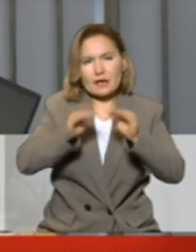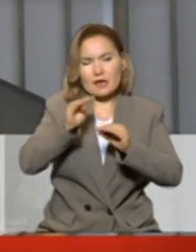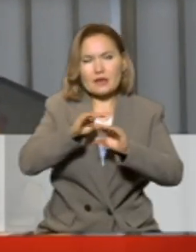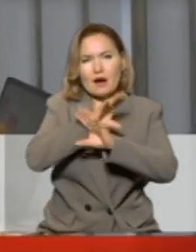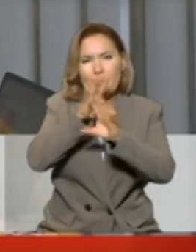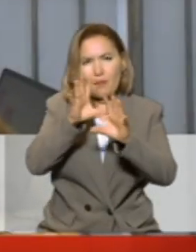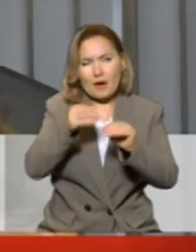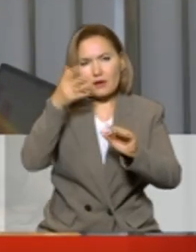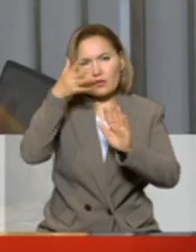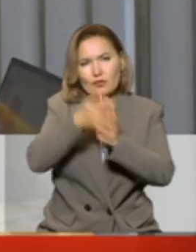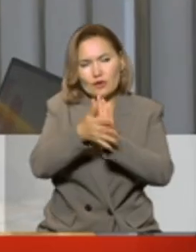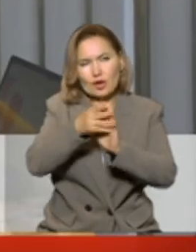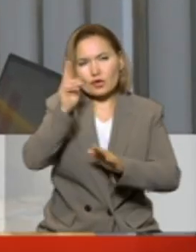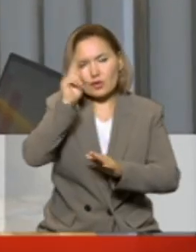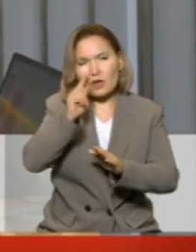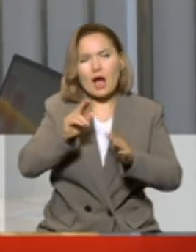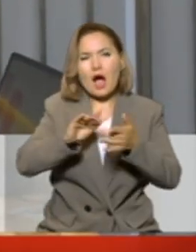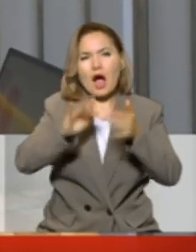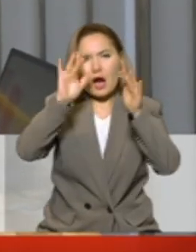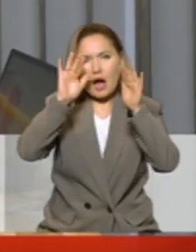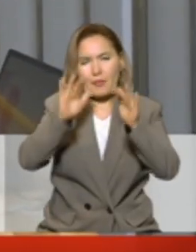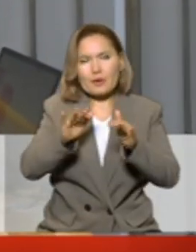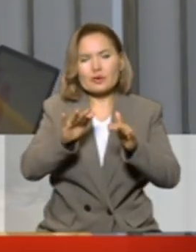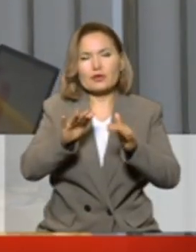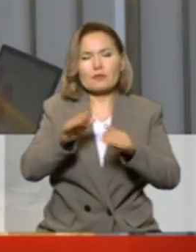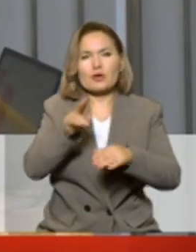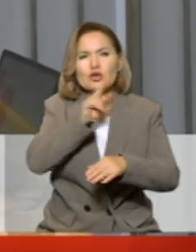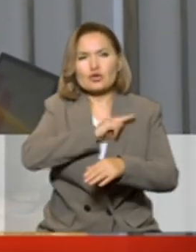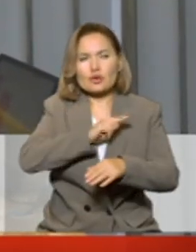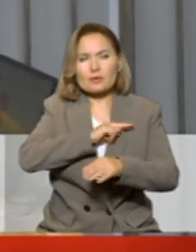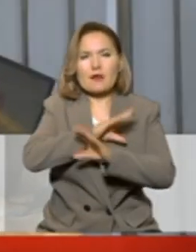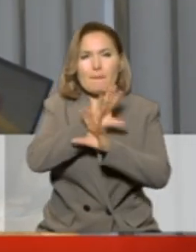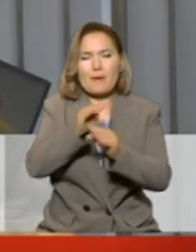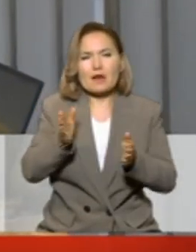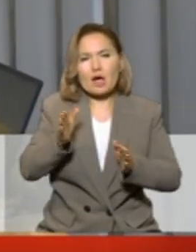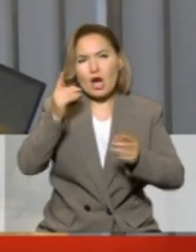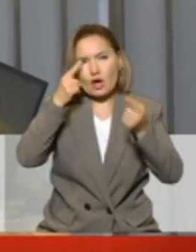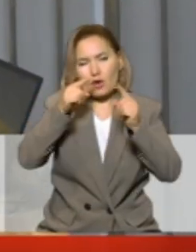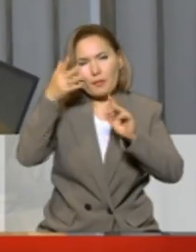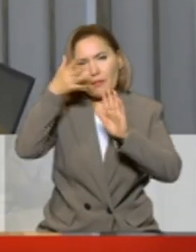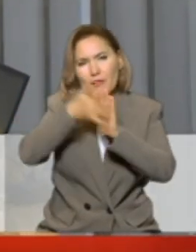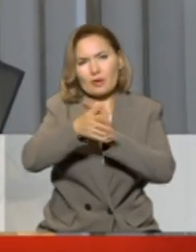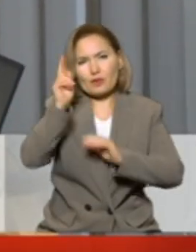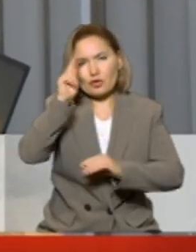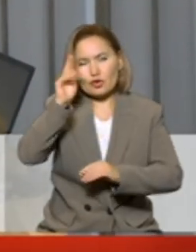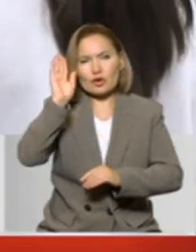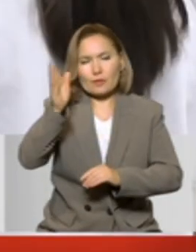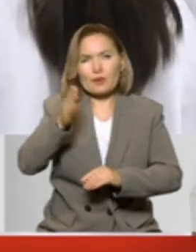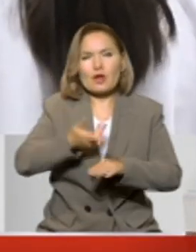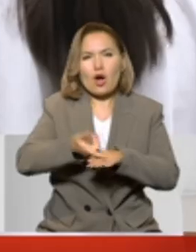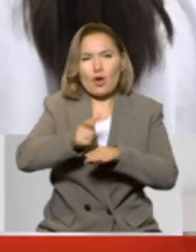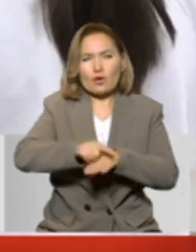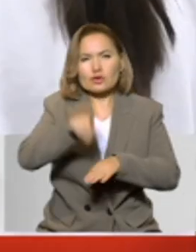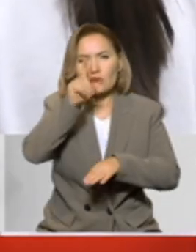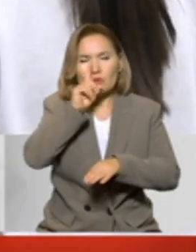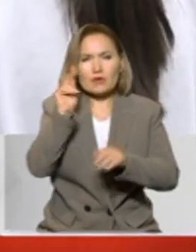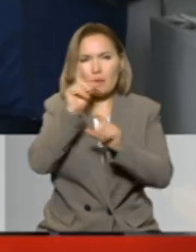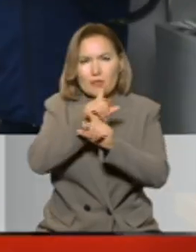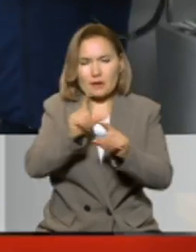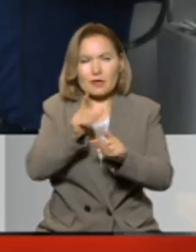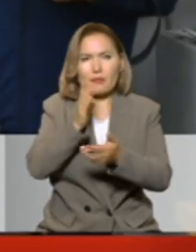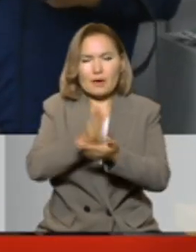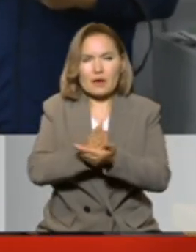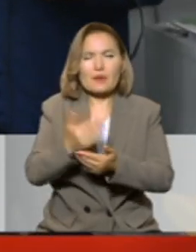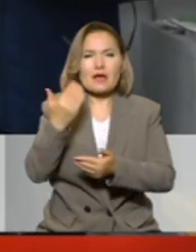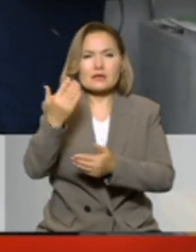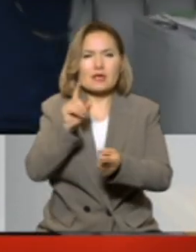үйренемін. Компьютермен жұмыс жасап, роботтар қалай жұмыс жасайтынын барлығын біліп үйренемін. Біз үшін мектепте барлық жағдай жасалған.